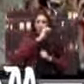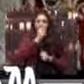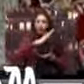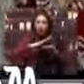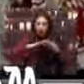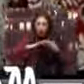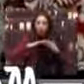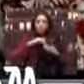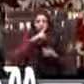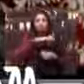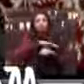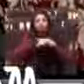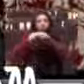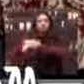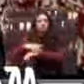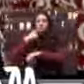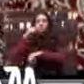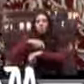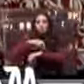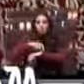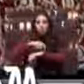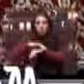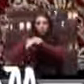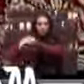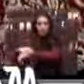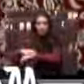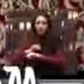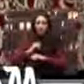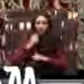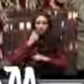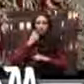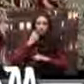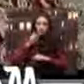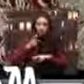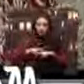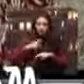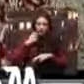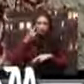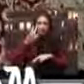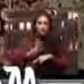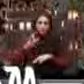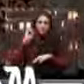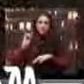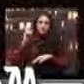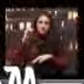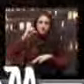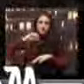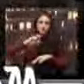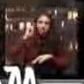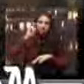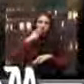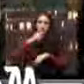الناس، فأخذوني الناس وحولوني على مستشفى المروة، أفخم مستشفى، وقاموا